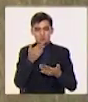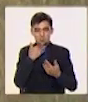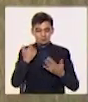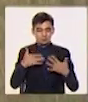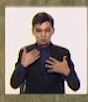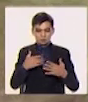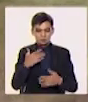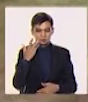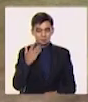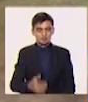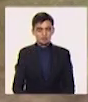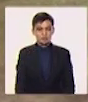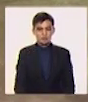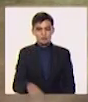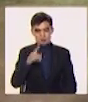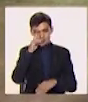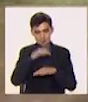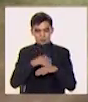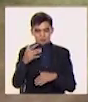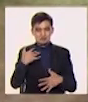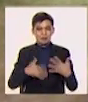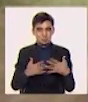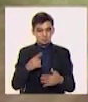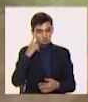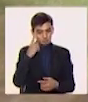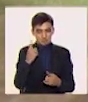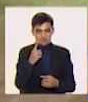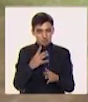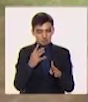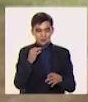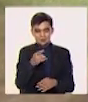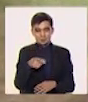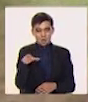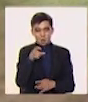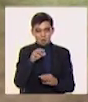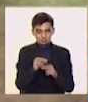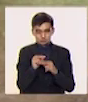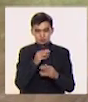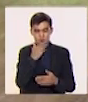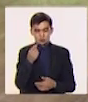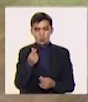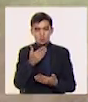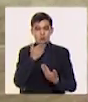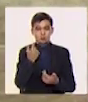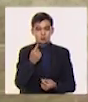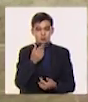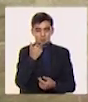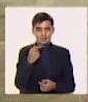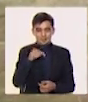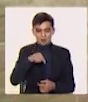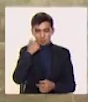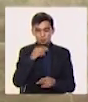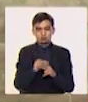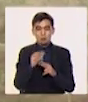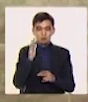қайтармайды дейді ел. Әкімнің әлсіздігі деп ойлаймын біріншіден. Осы мынау жолдың өзі істелмей жатыр. Қаражат жоқ дейді. Биыл жөндейміз